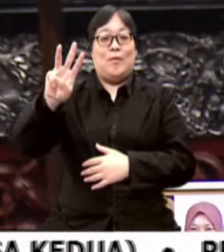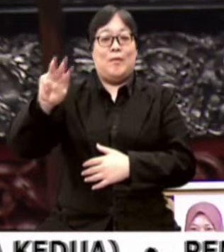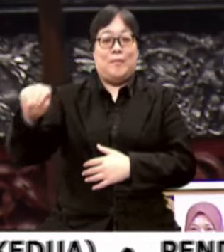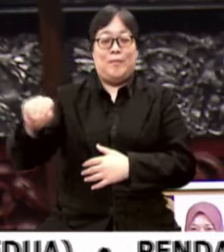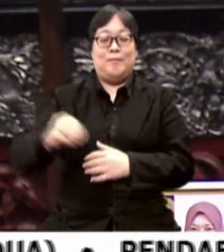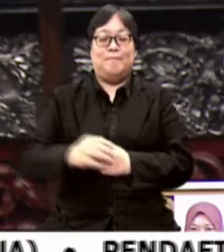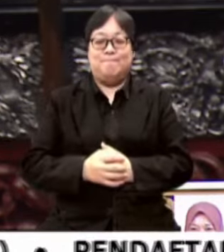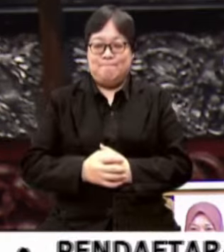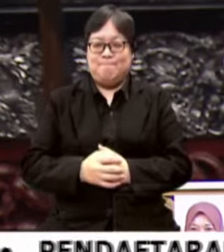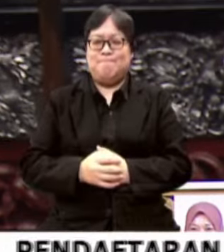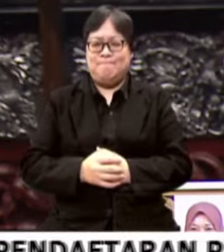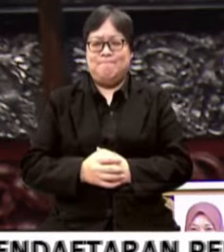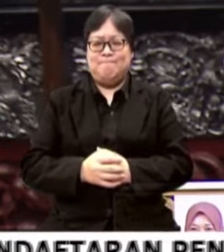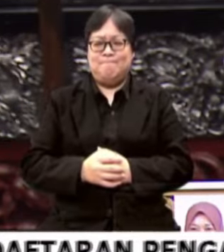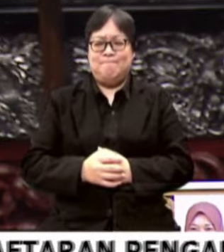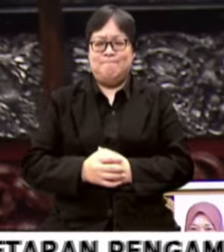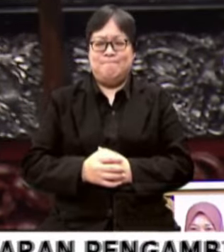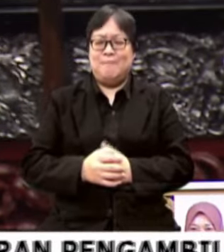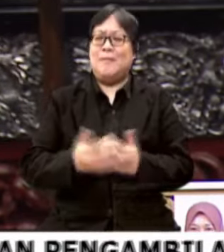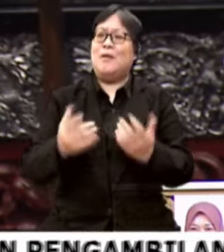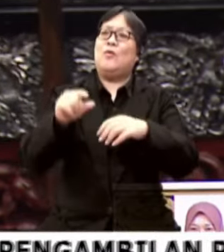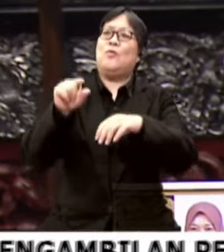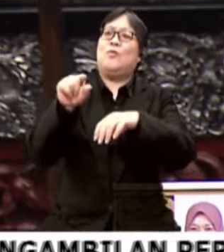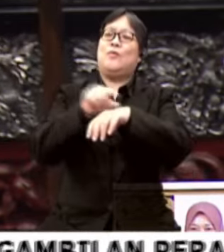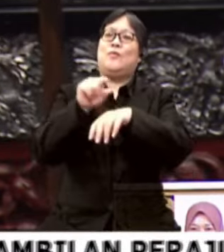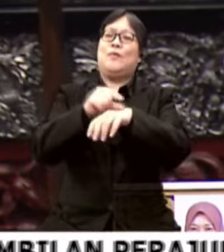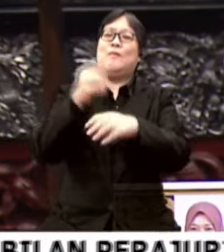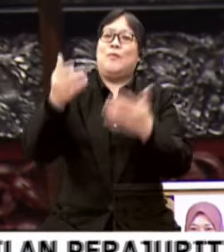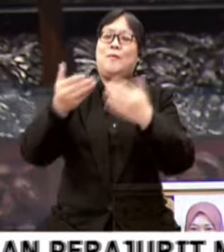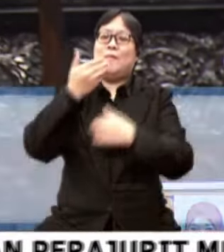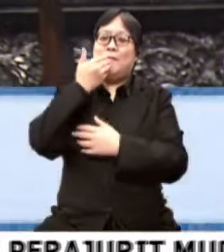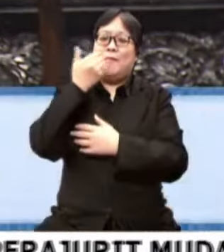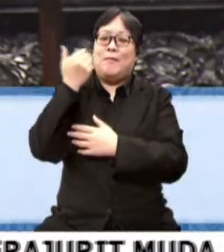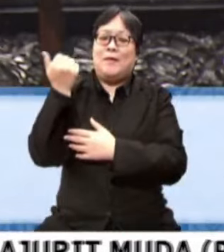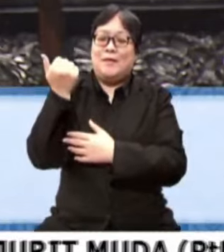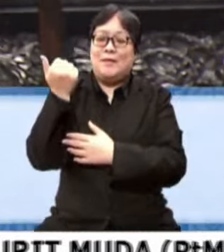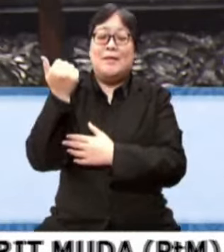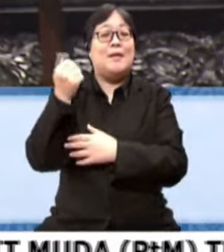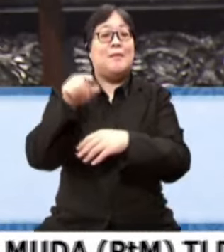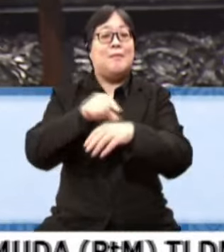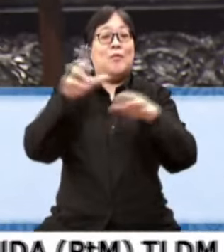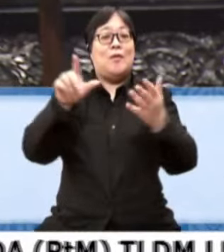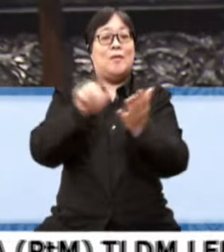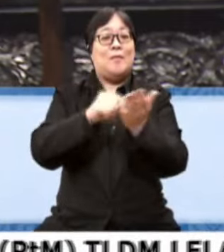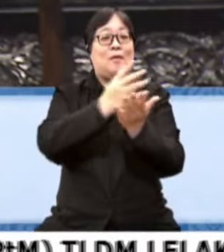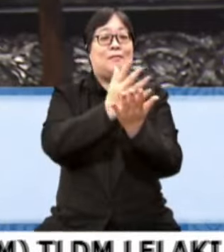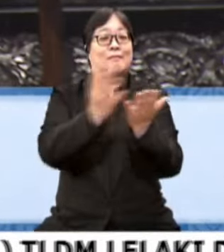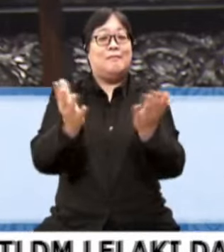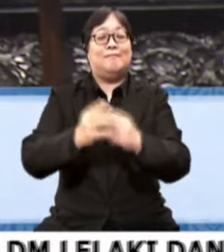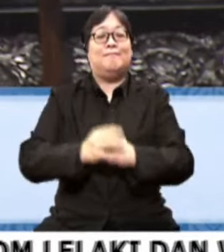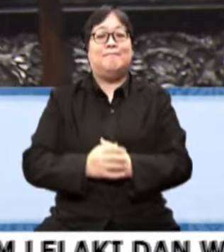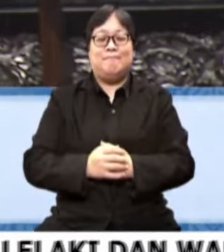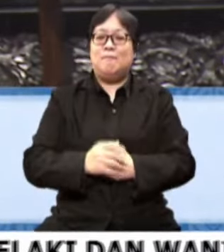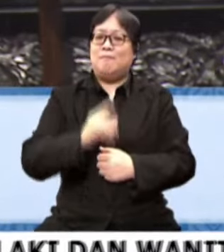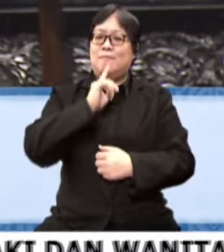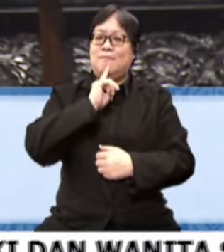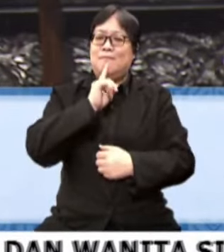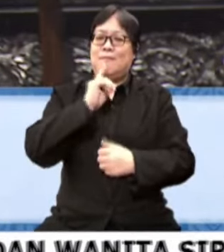pekerjaan penggunaan yang mungkin lebih baik ya di kalangan pengguna media sosial sebenarnya